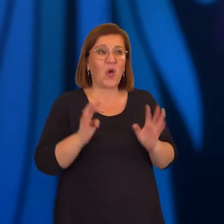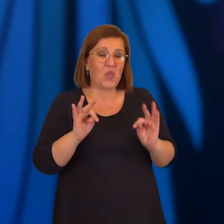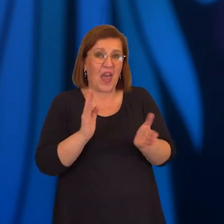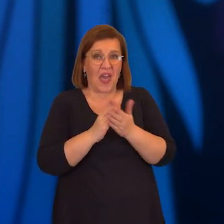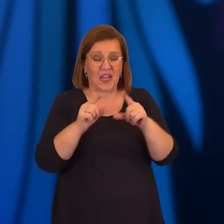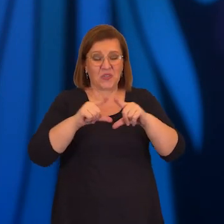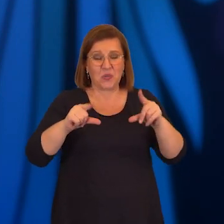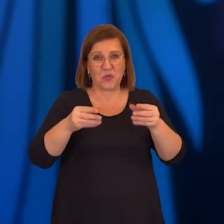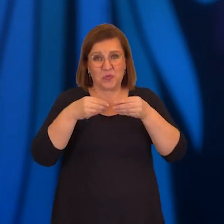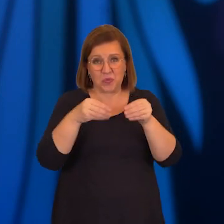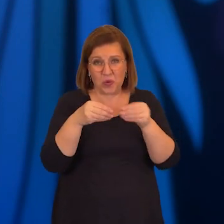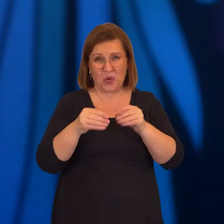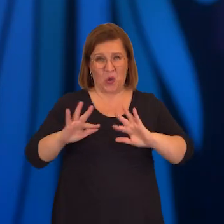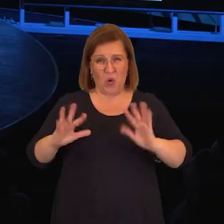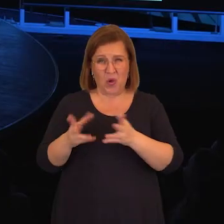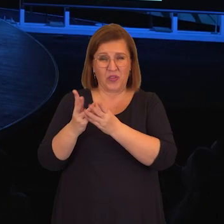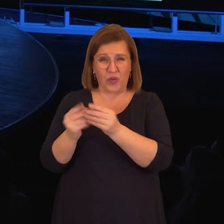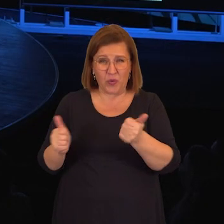płatnicze biodegradowalne.